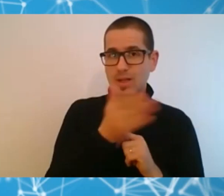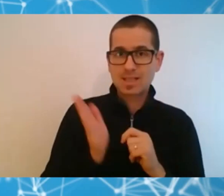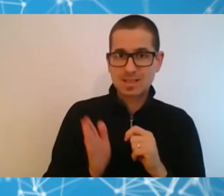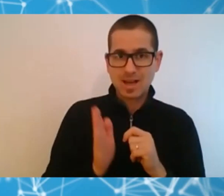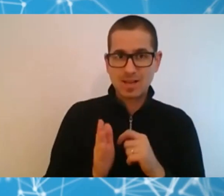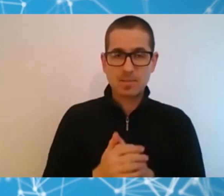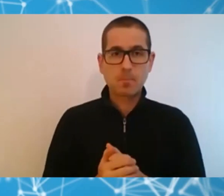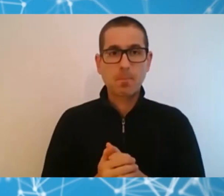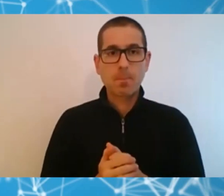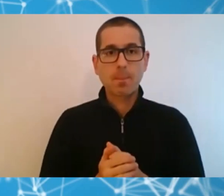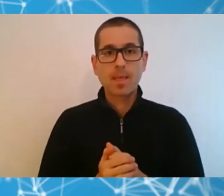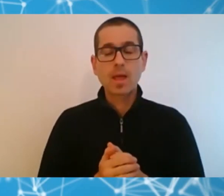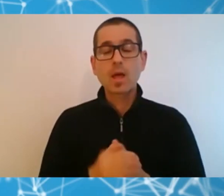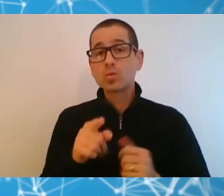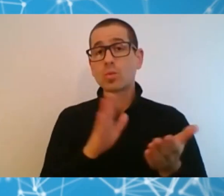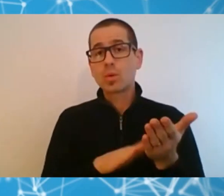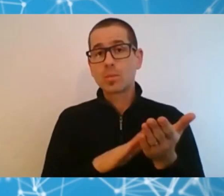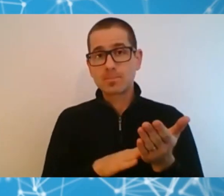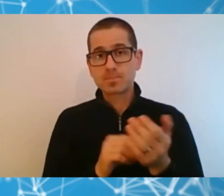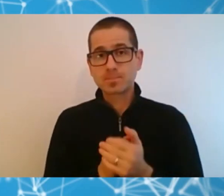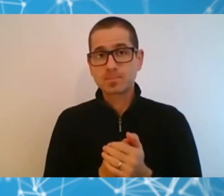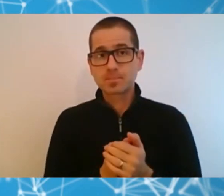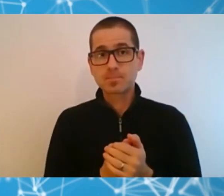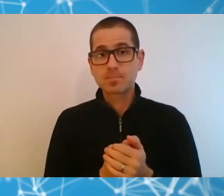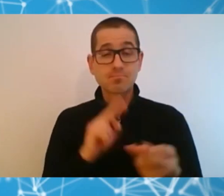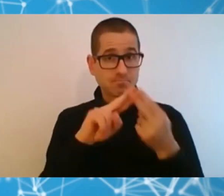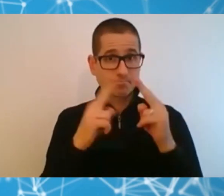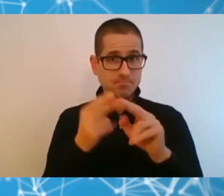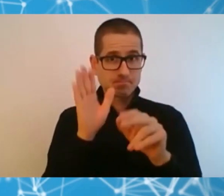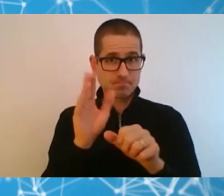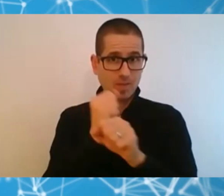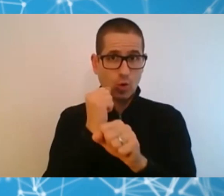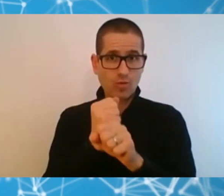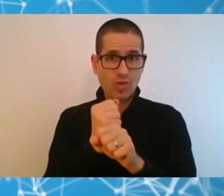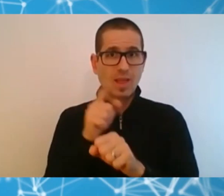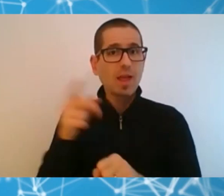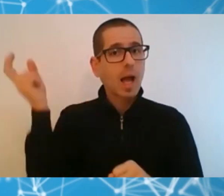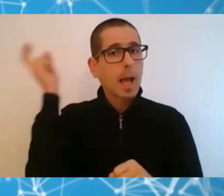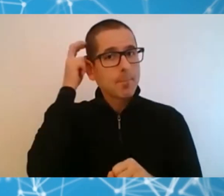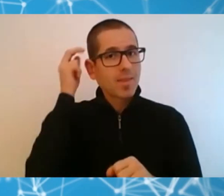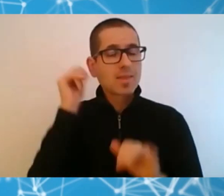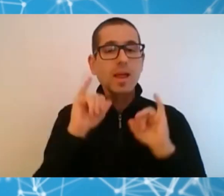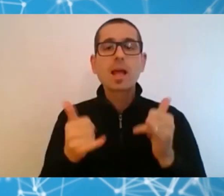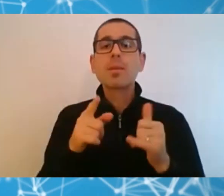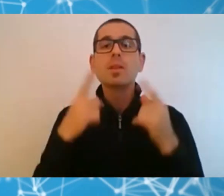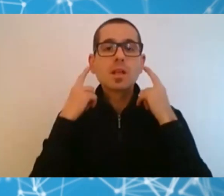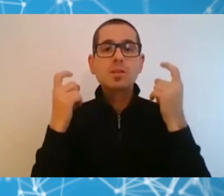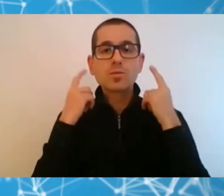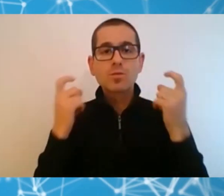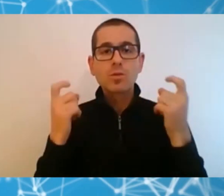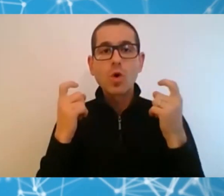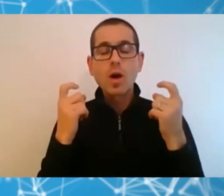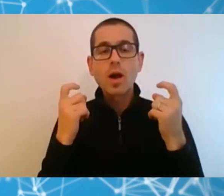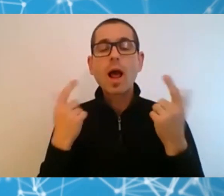strani. Se pravi, princip delovanja tega implanta je pa ta, da se zvok